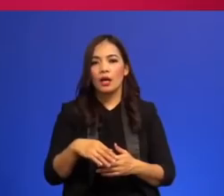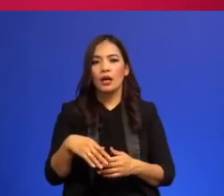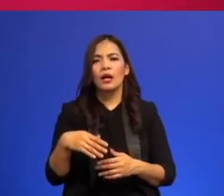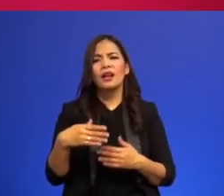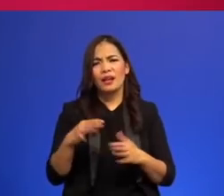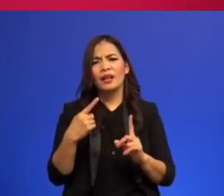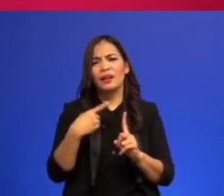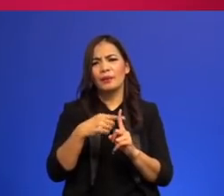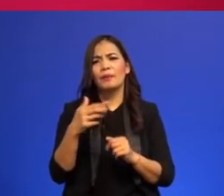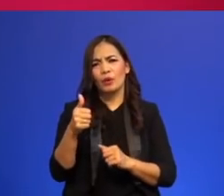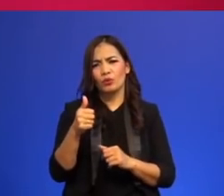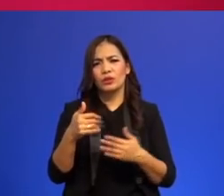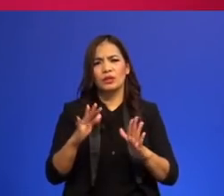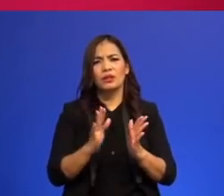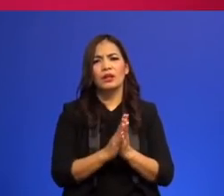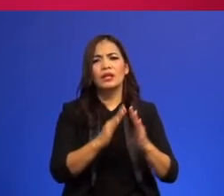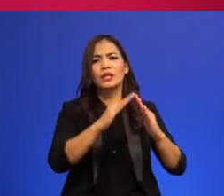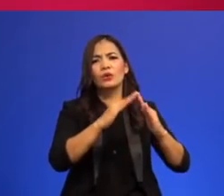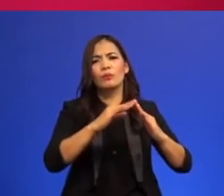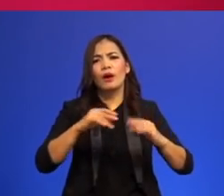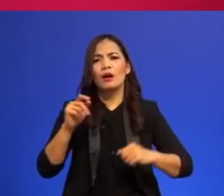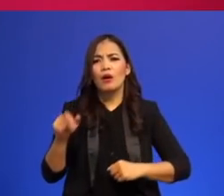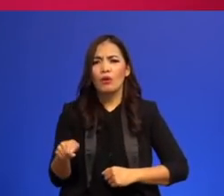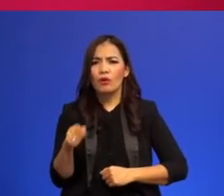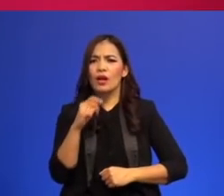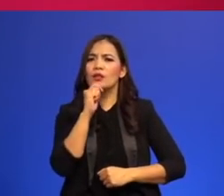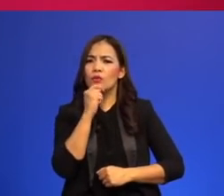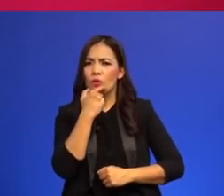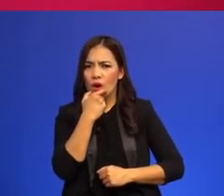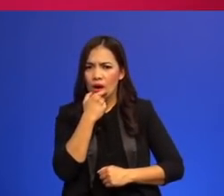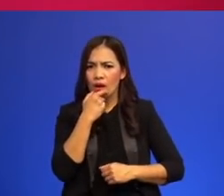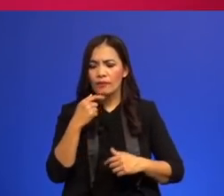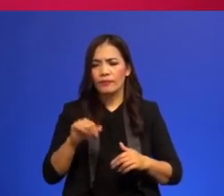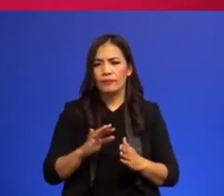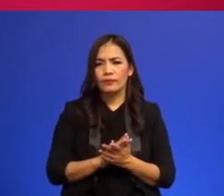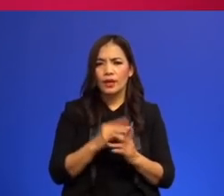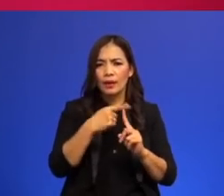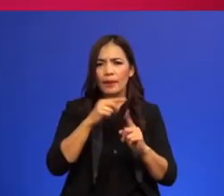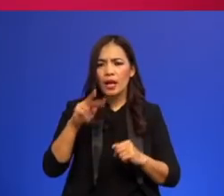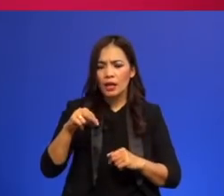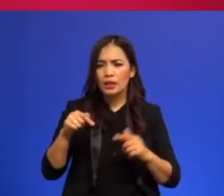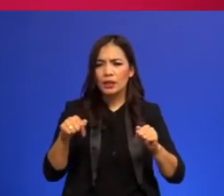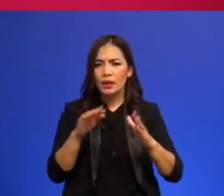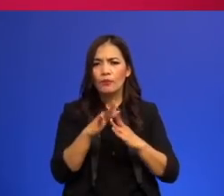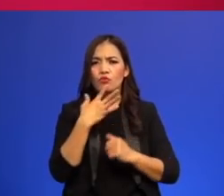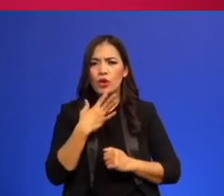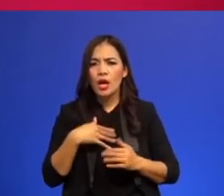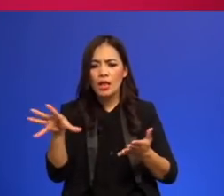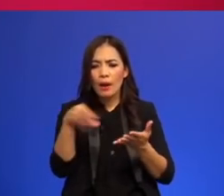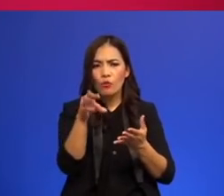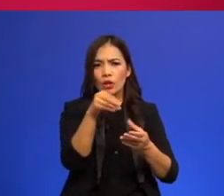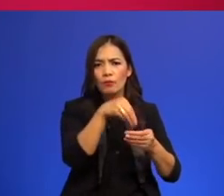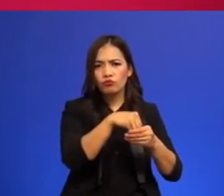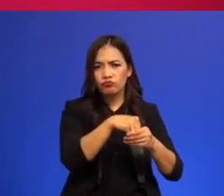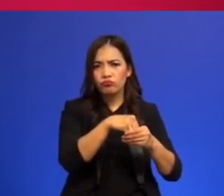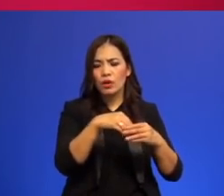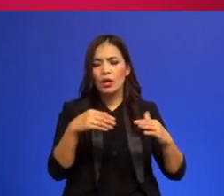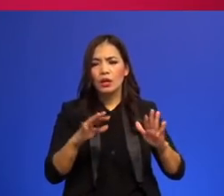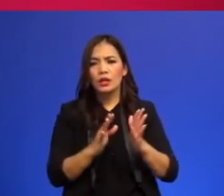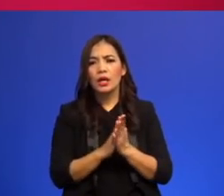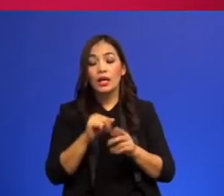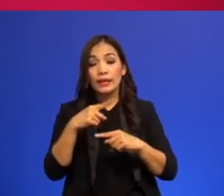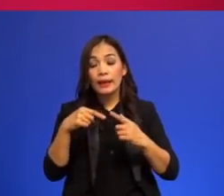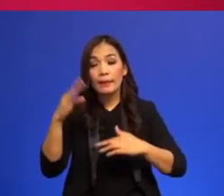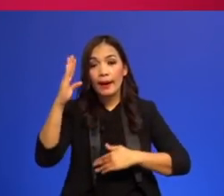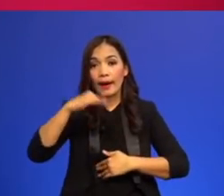panti jompo. Tapi juga bisa begini ya Bapak Ibu. Kita punya tabungan, punya rumah. Hari tua